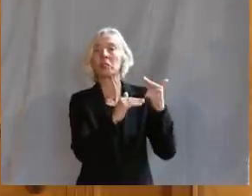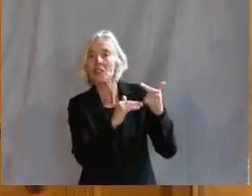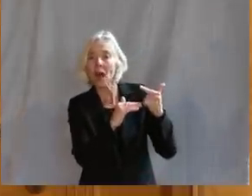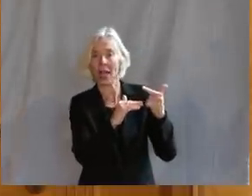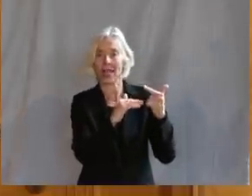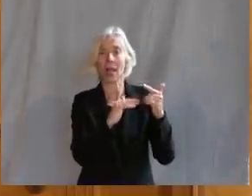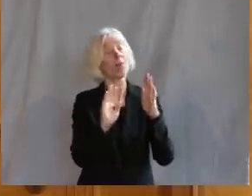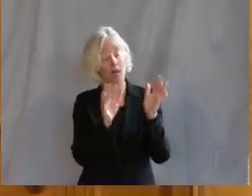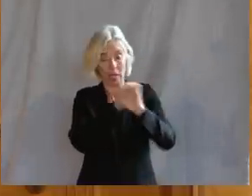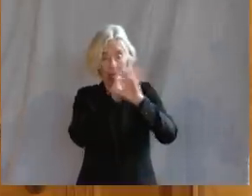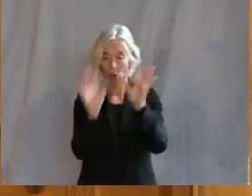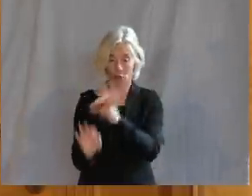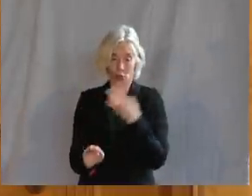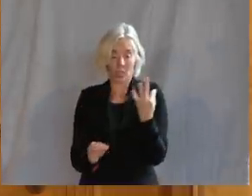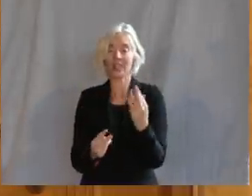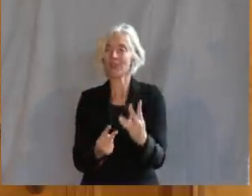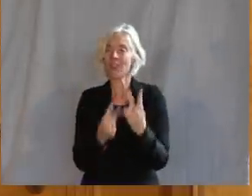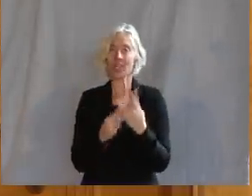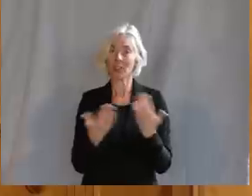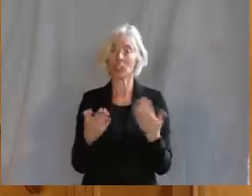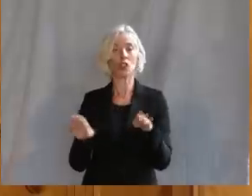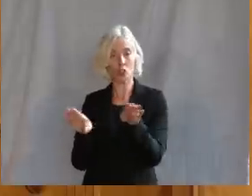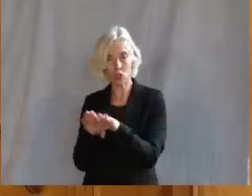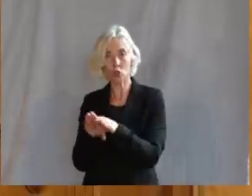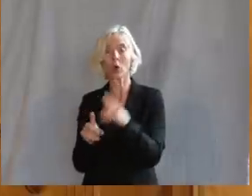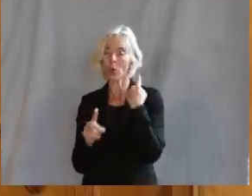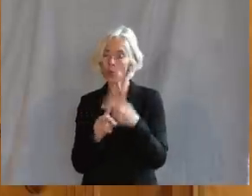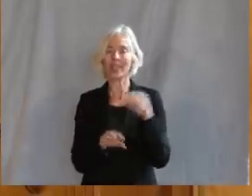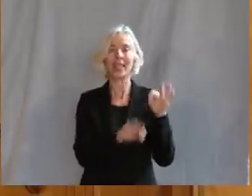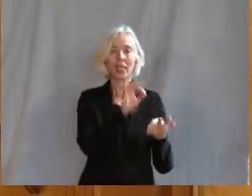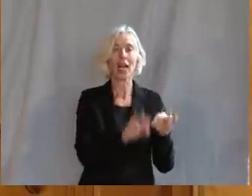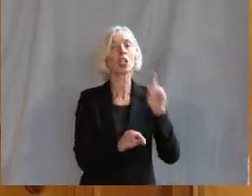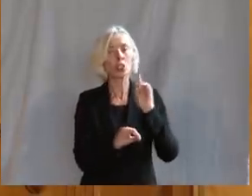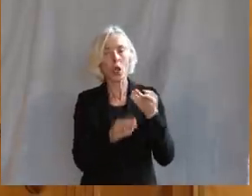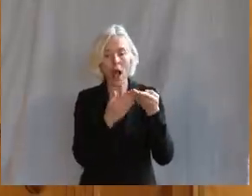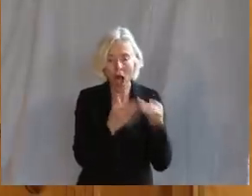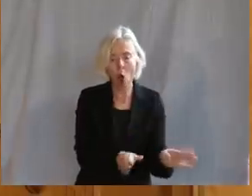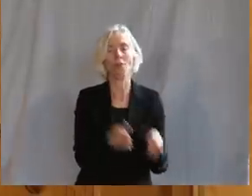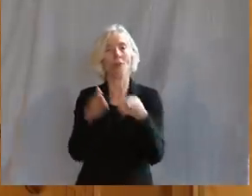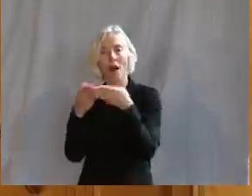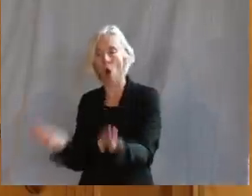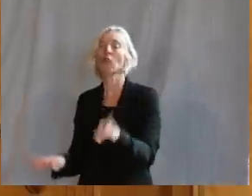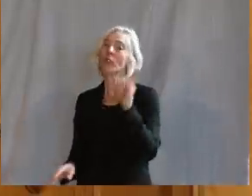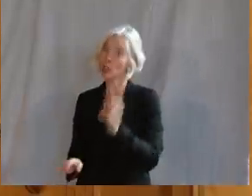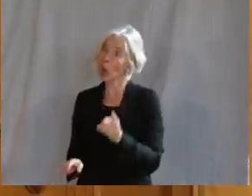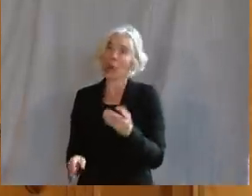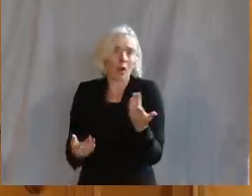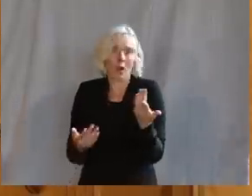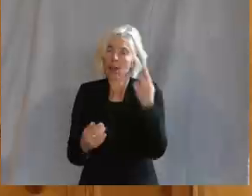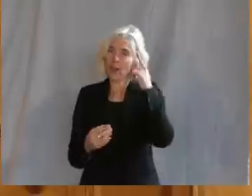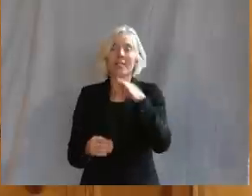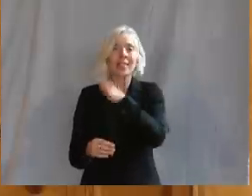aufrechtzuerhalten, denn uns allen ist bewusst, wie sehr gerade Kinder, Jugendliche und Familien unter dieser schwierigen Situation